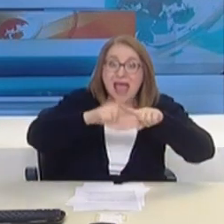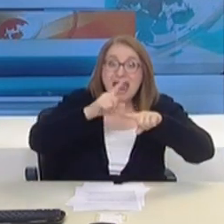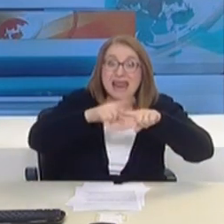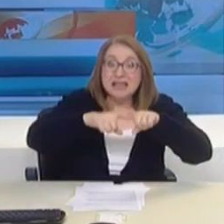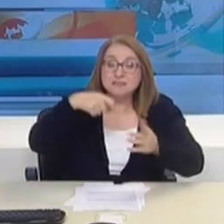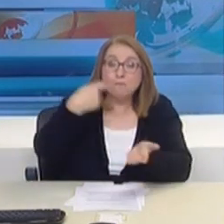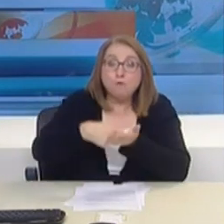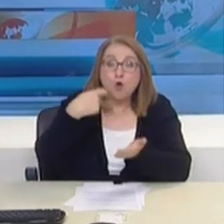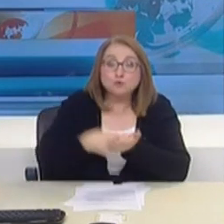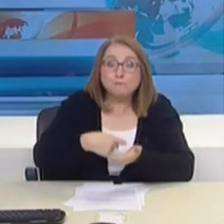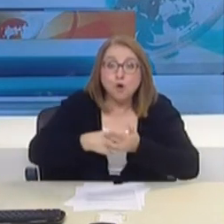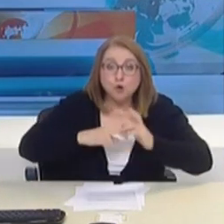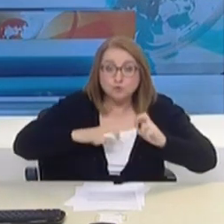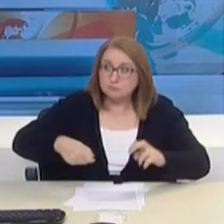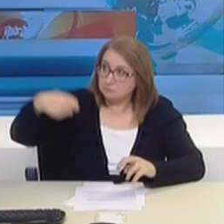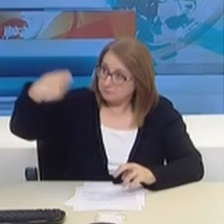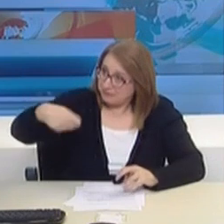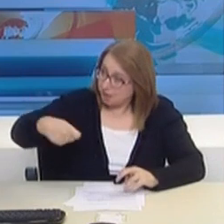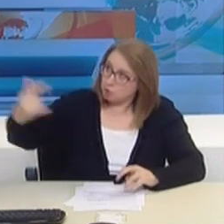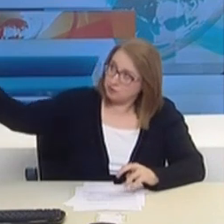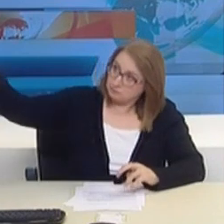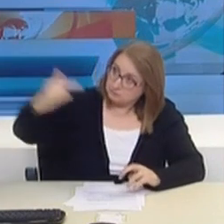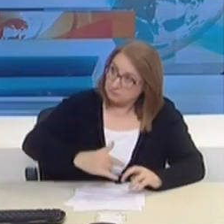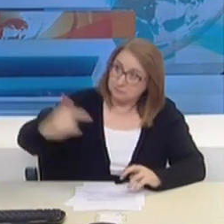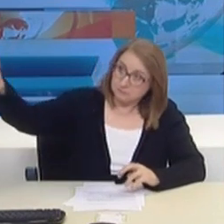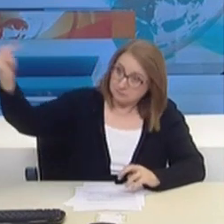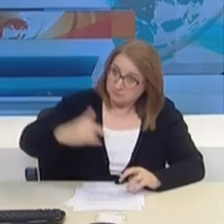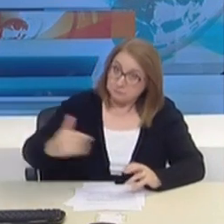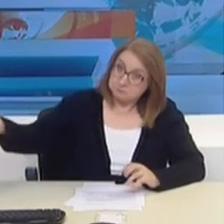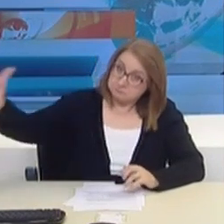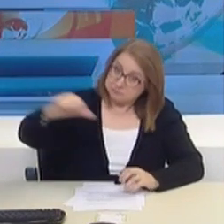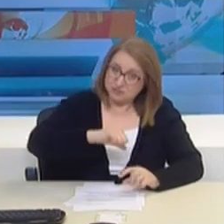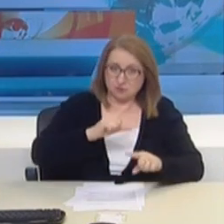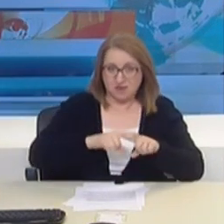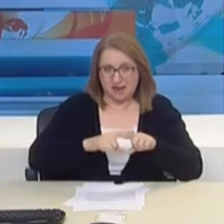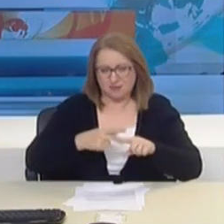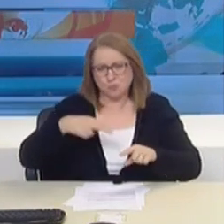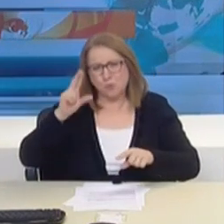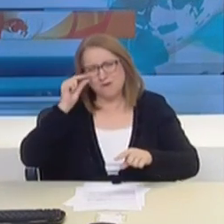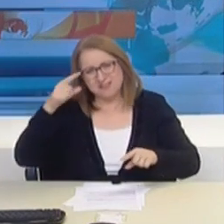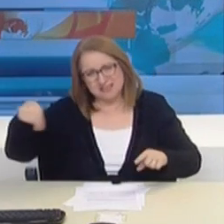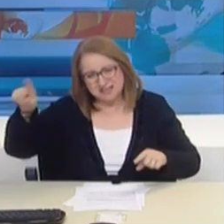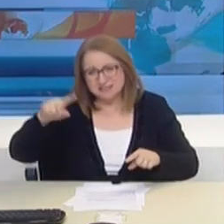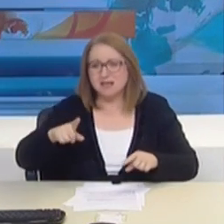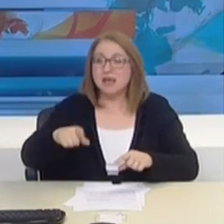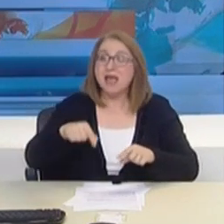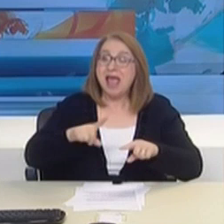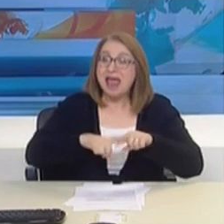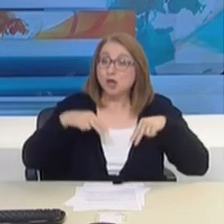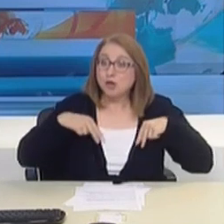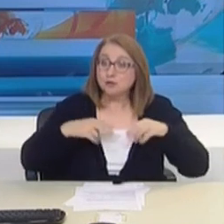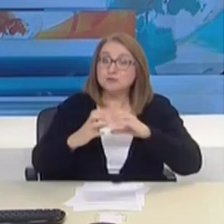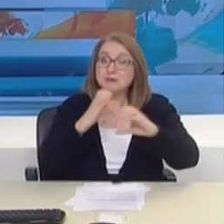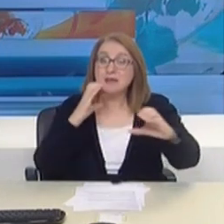επαναπατρισμό και πολύ σωστά έπραξε των συμπολιτών μας αυτών. Το ελληνικό κράτος πλήρωσε όχι 5 λεωφορεία, αλλά